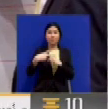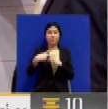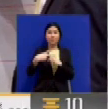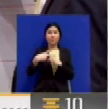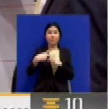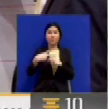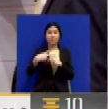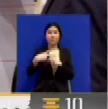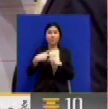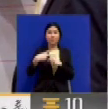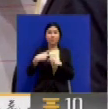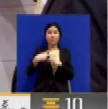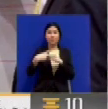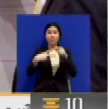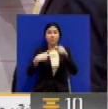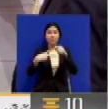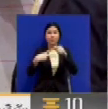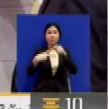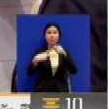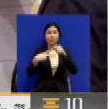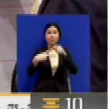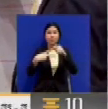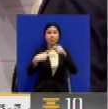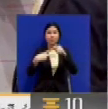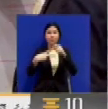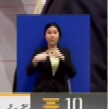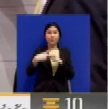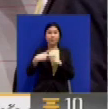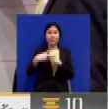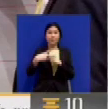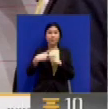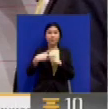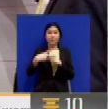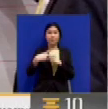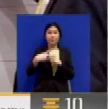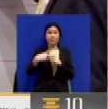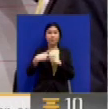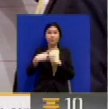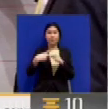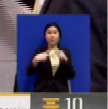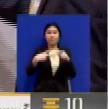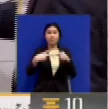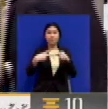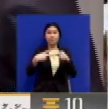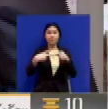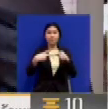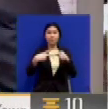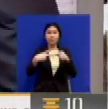มือถือว่าโอนหรือยังแค่นี้เข้ามาหรือยังก็พอแล้ว ช่ไหมเดี๋ยวมันก็มีหลักฐานสิคะ